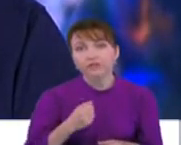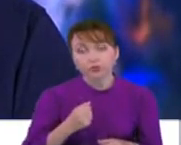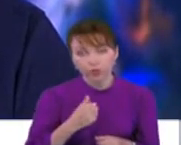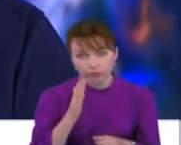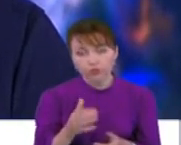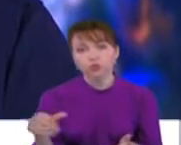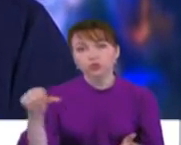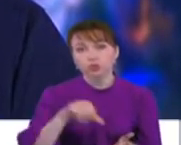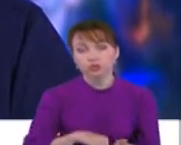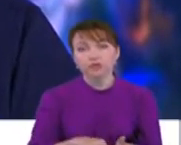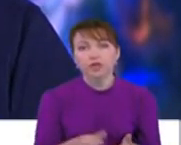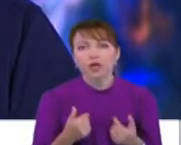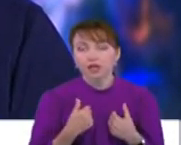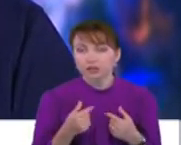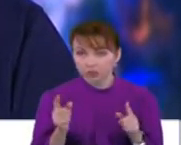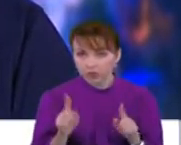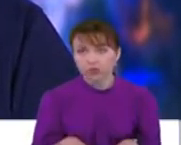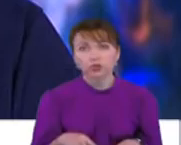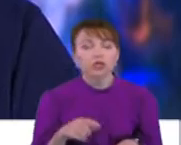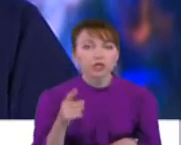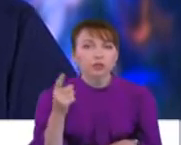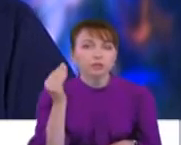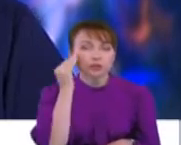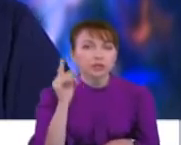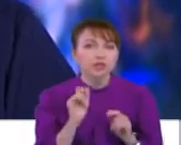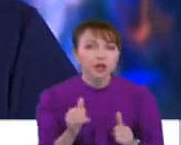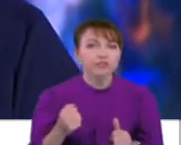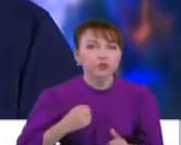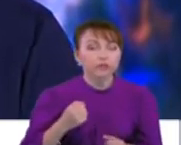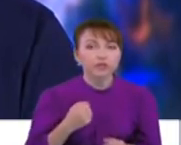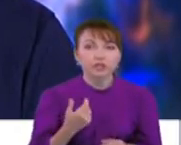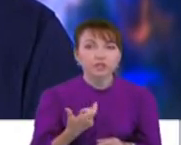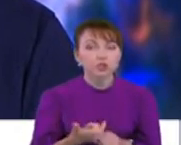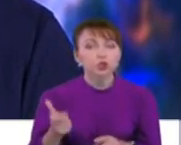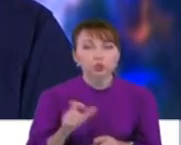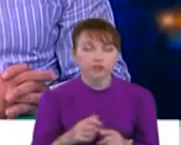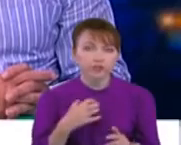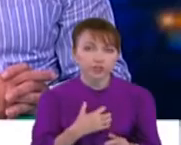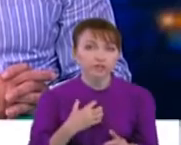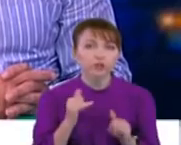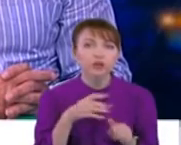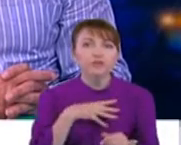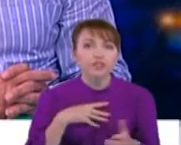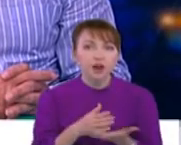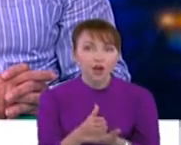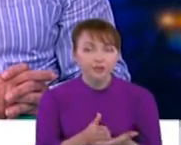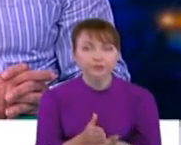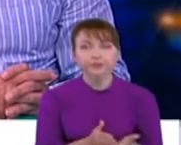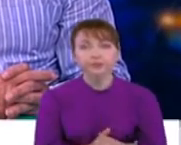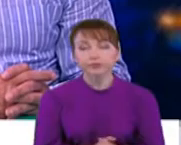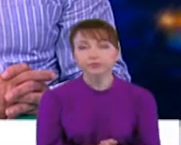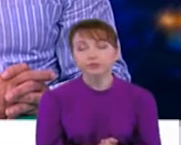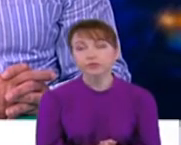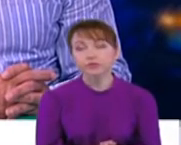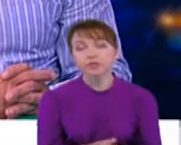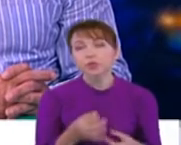Я теж свідомий того, що це дуже важливо і для військовиків в першу чергу. І для ветеранів, і для ветеранів. Для народу нашого. Більше ж того, там було підкреслено,